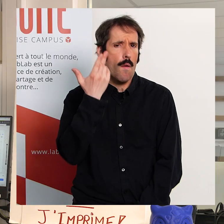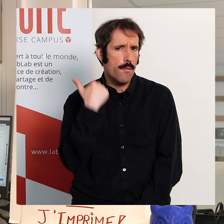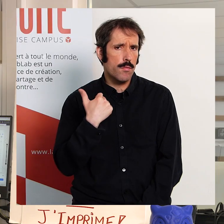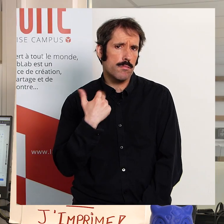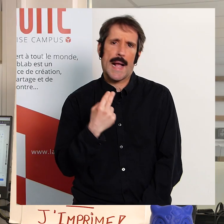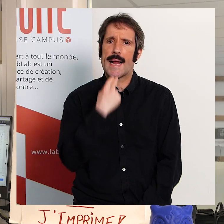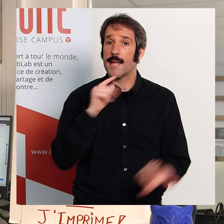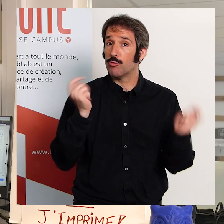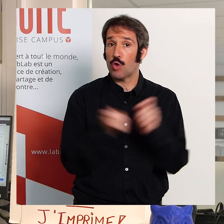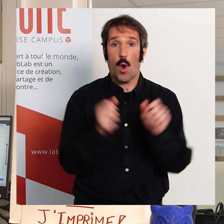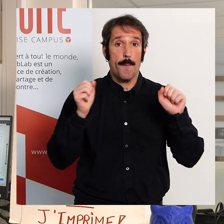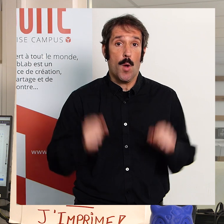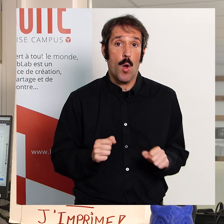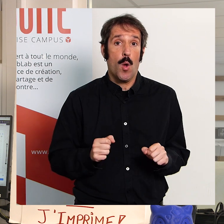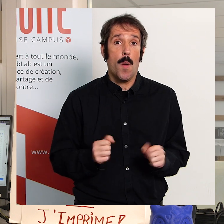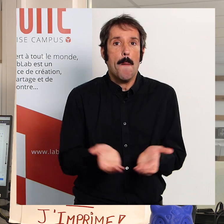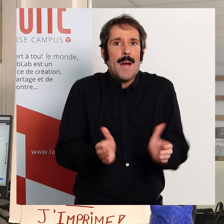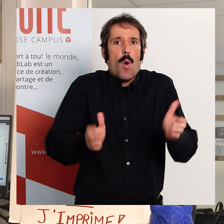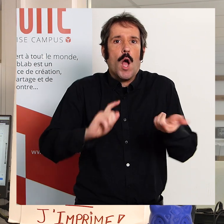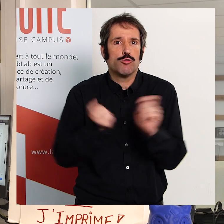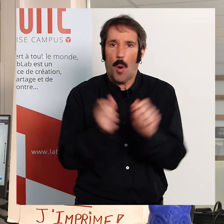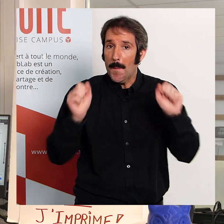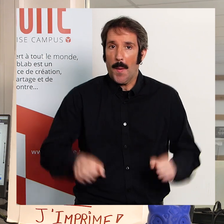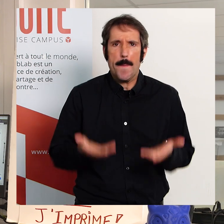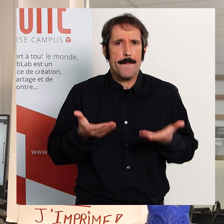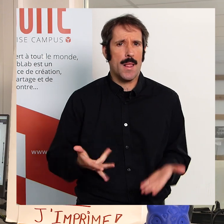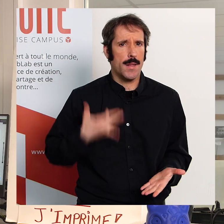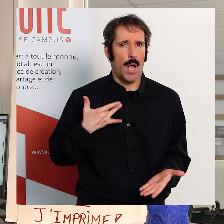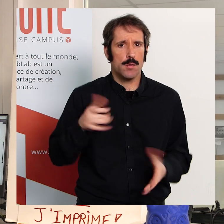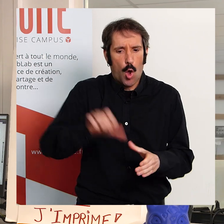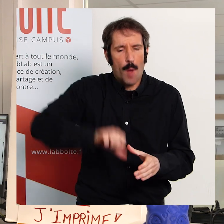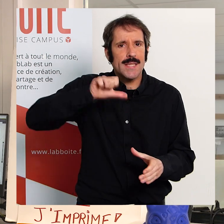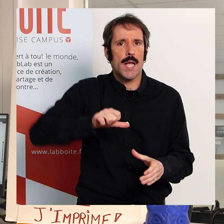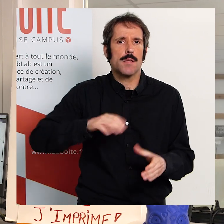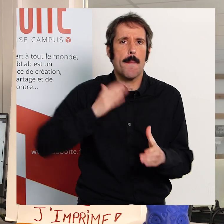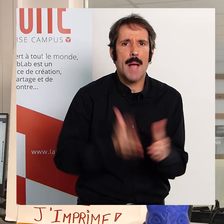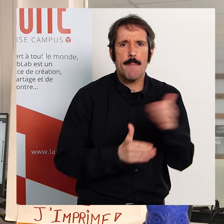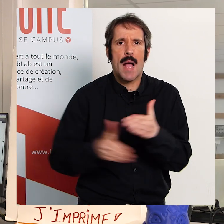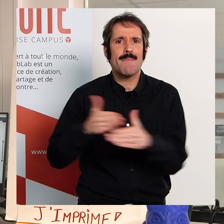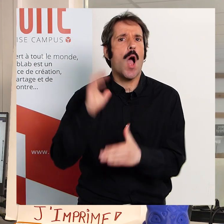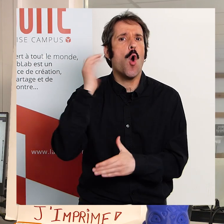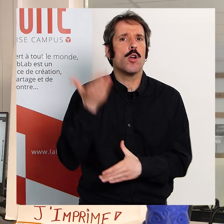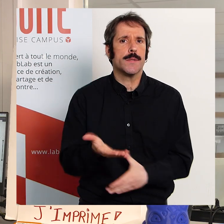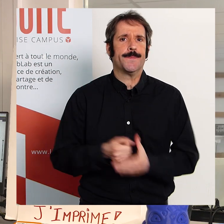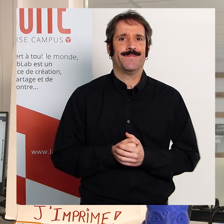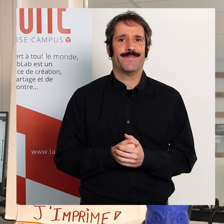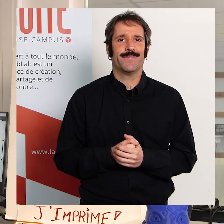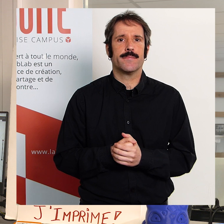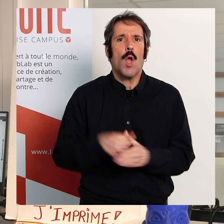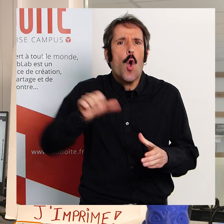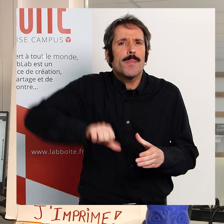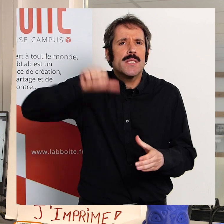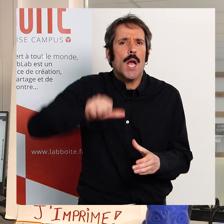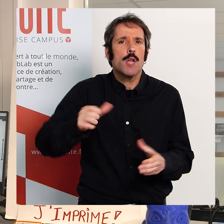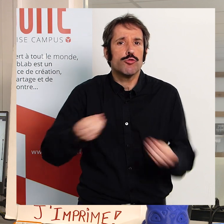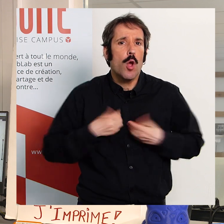Donc on a vu comment changer la qualité, comment définir le nombre de parois. On peut maintenant s'intéresser au remplissage qui apparaît ici en orange.